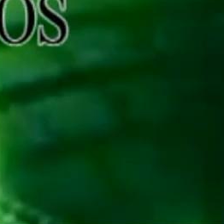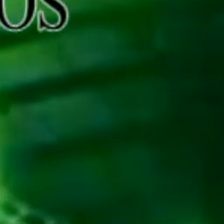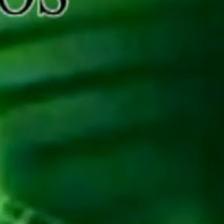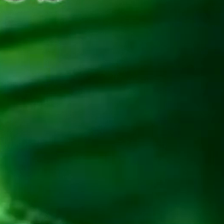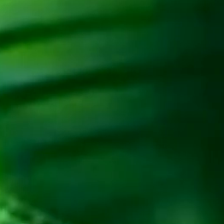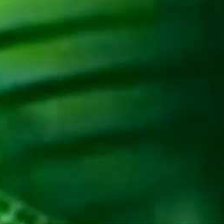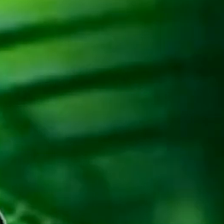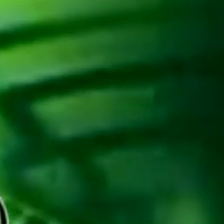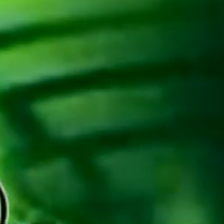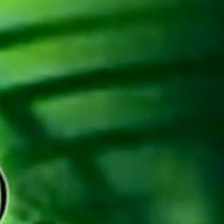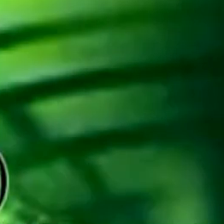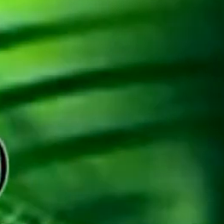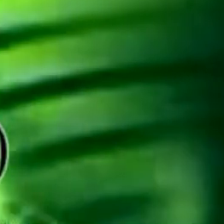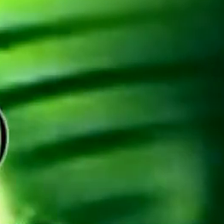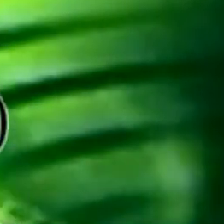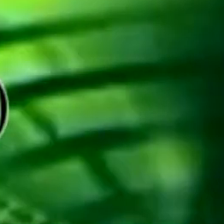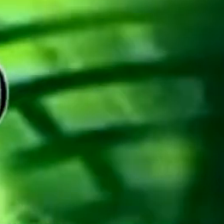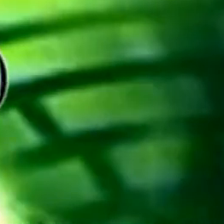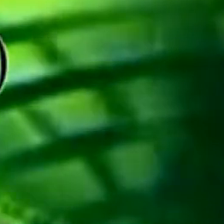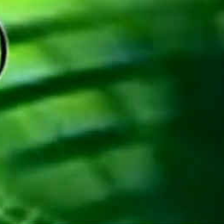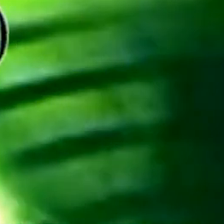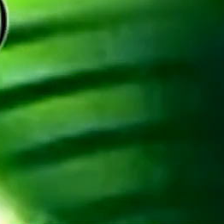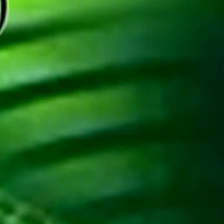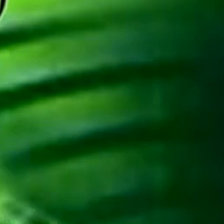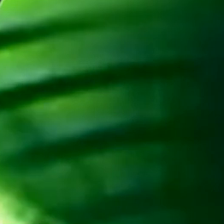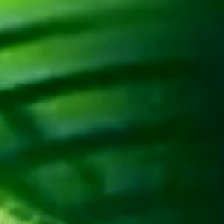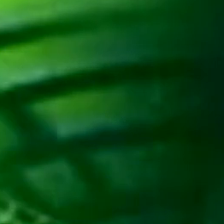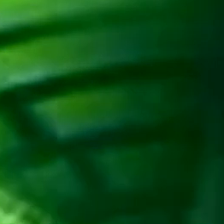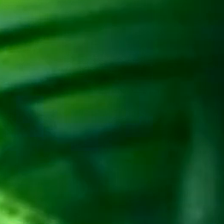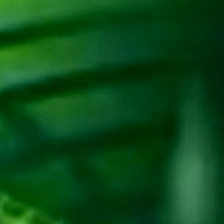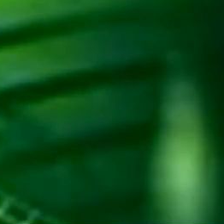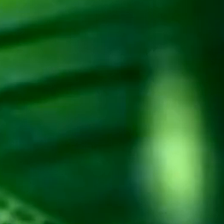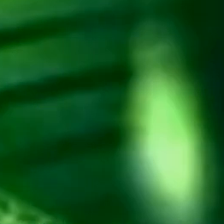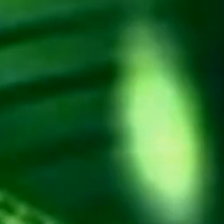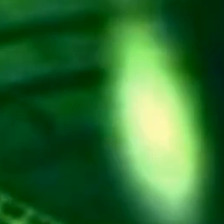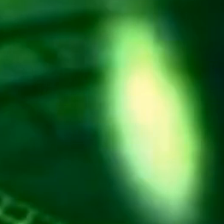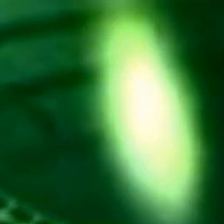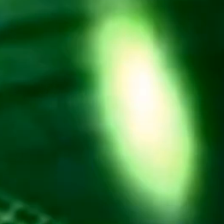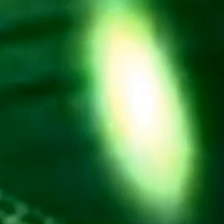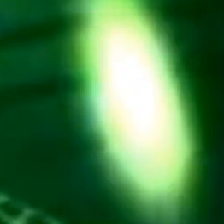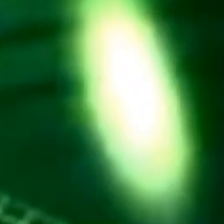Mira kune mwinga Andinze imwi